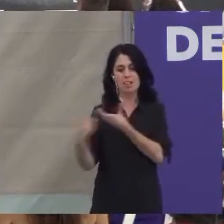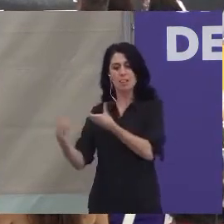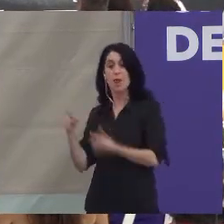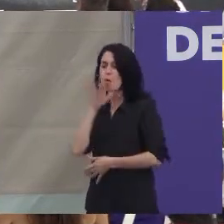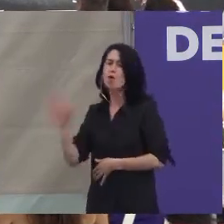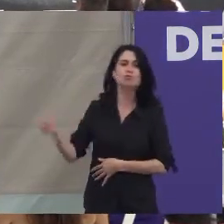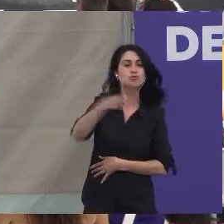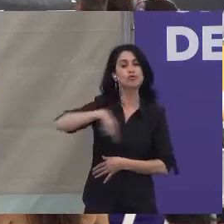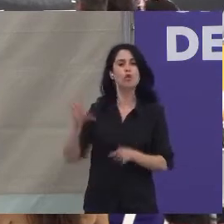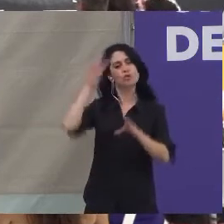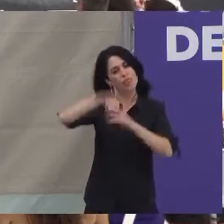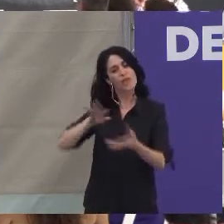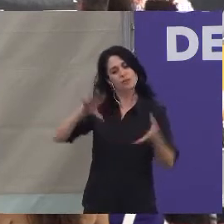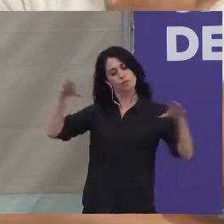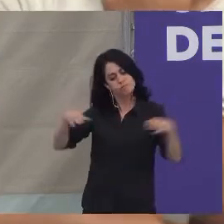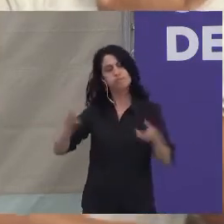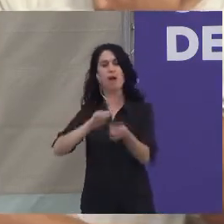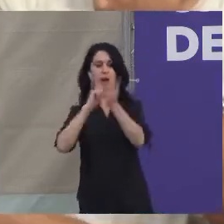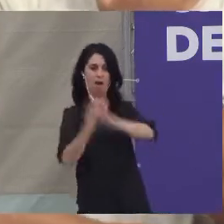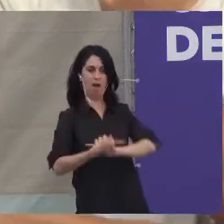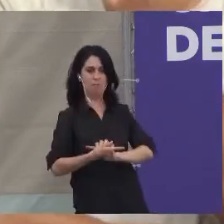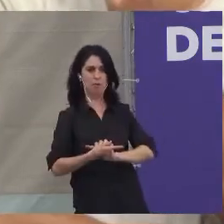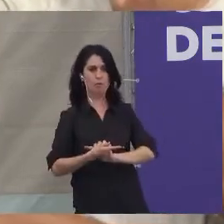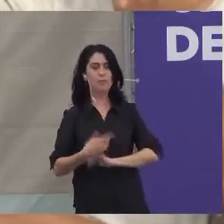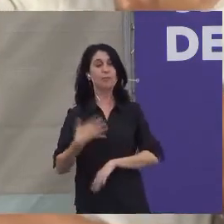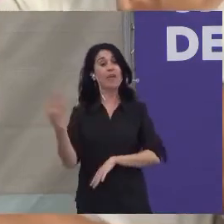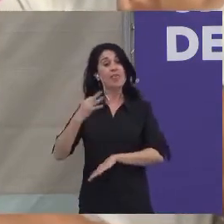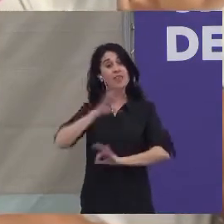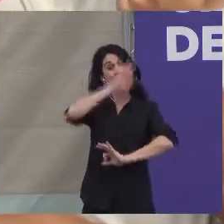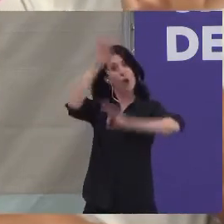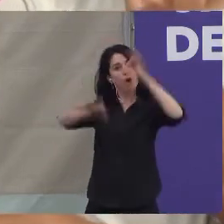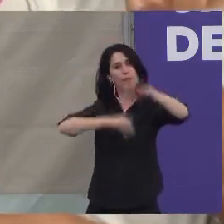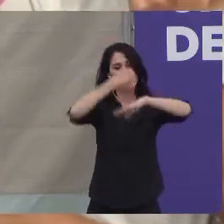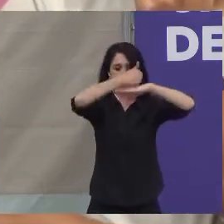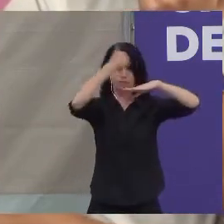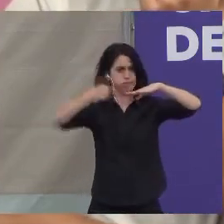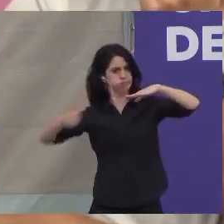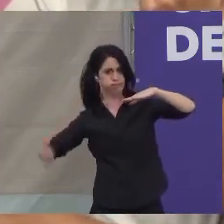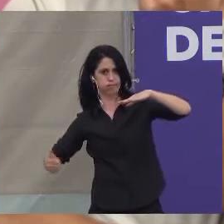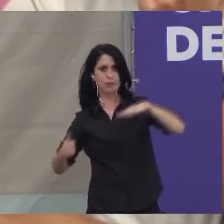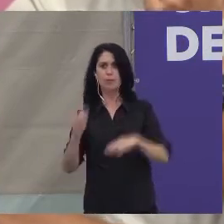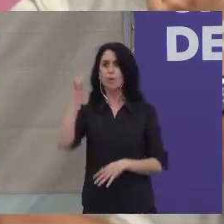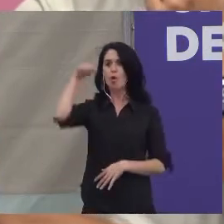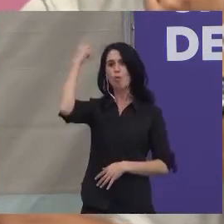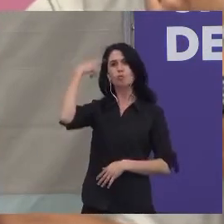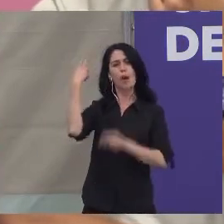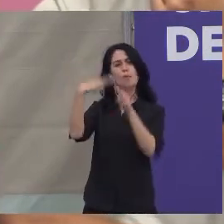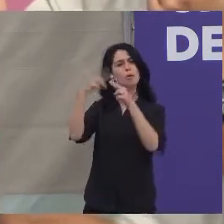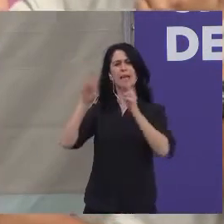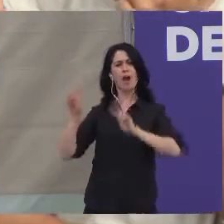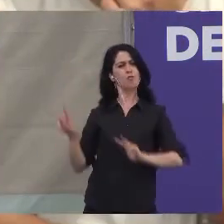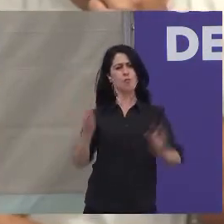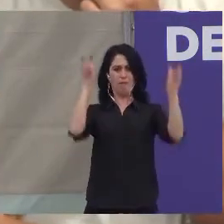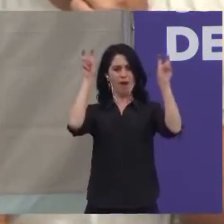canvi. Despatriarcalitzar l'organització, una nova cultura política des de